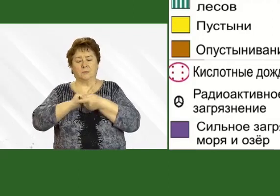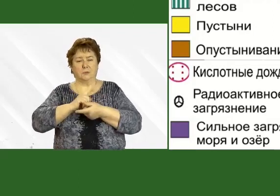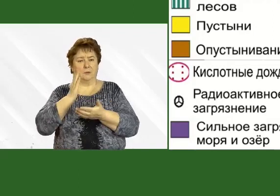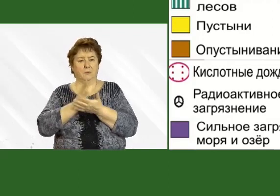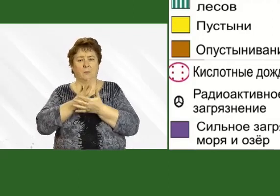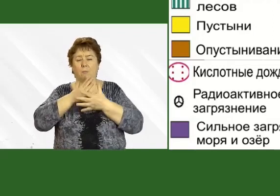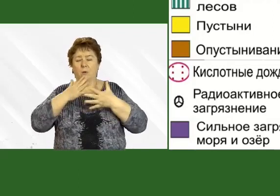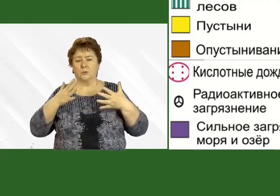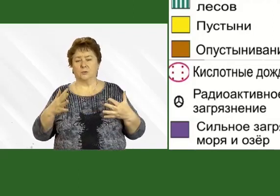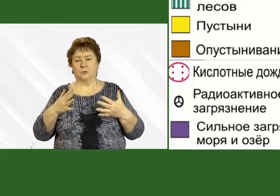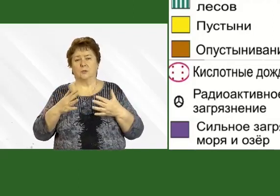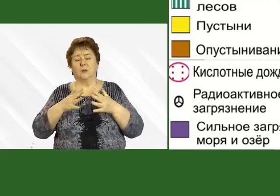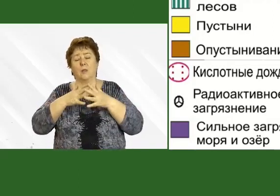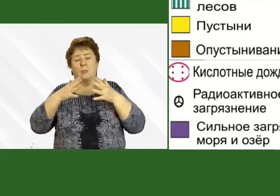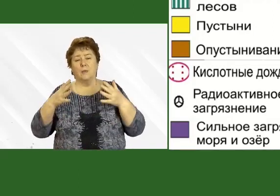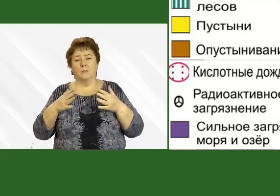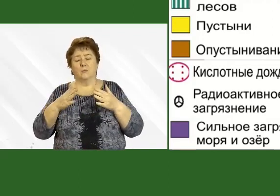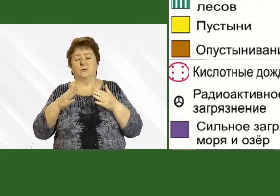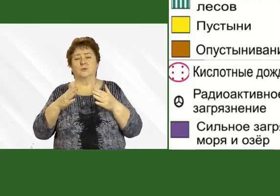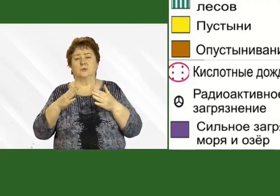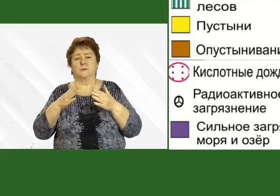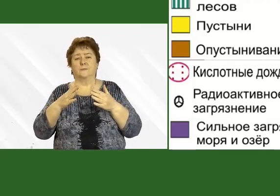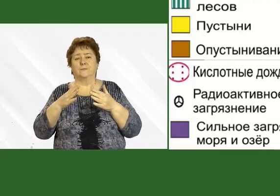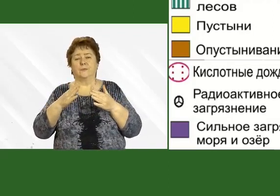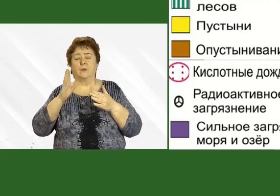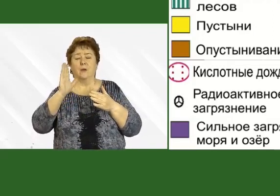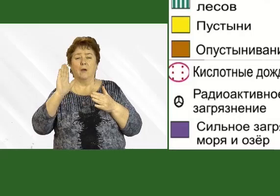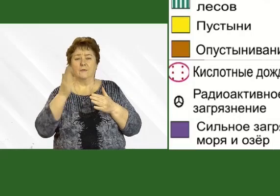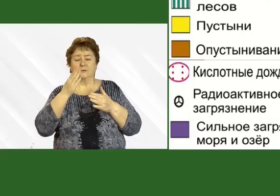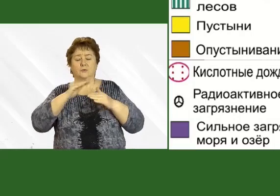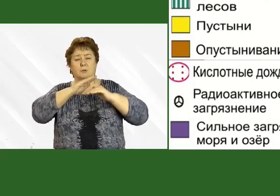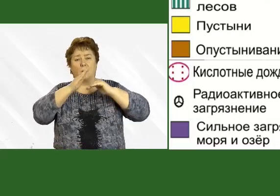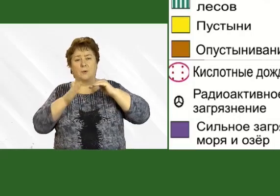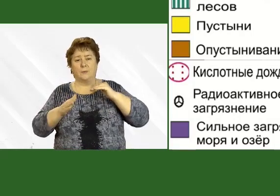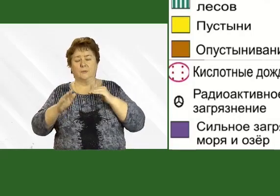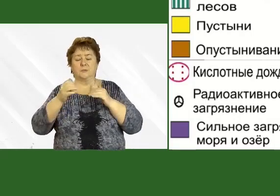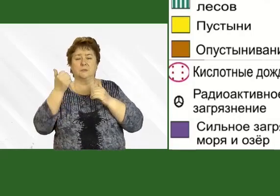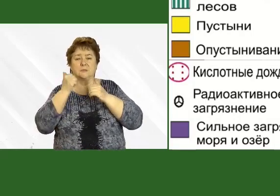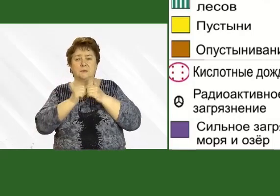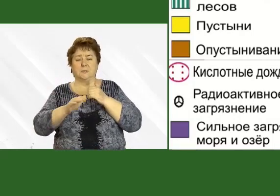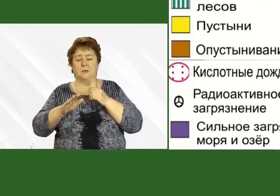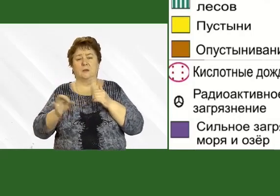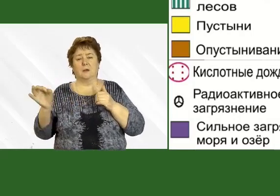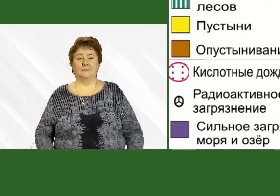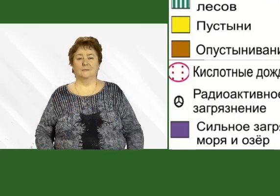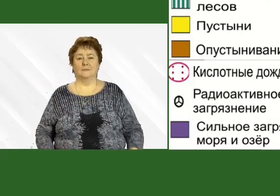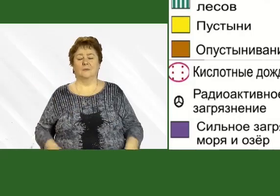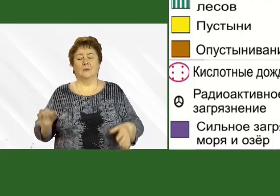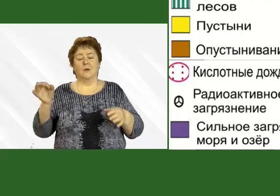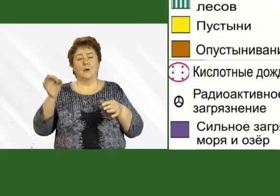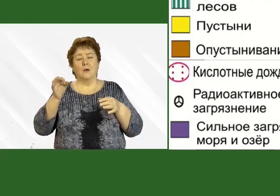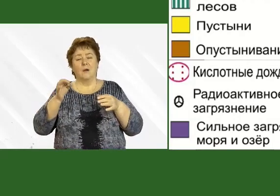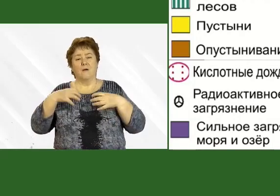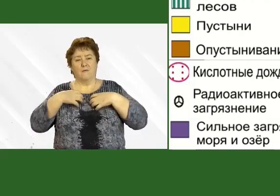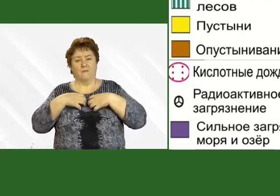в наибольшей степени на восточном побережье и в центральных областях остро